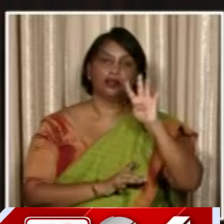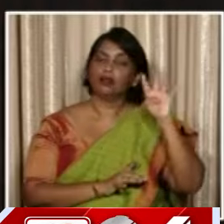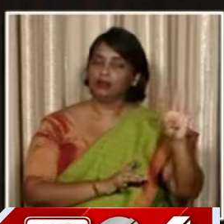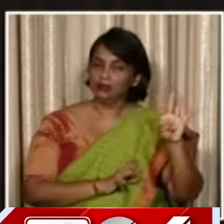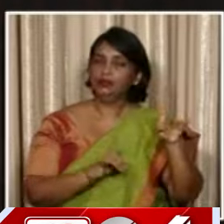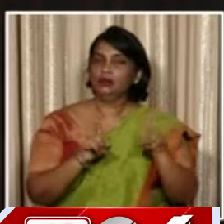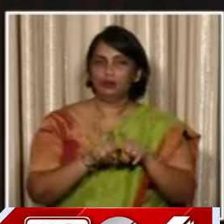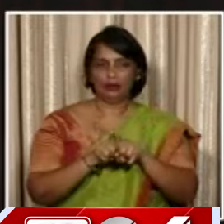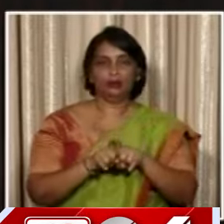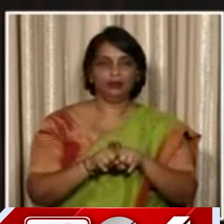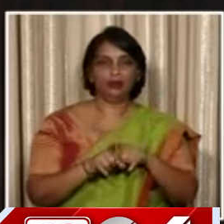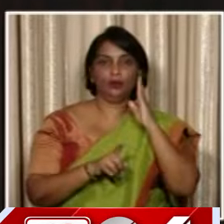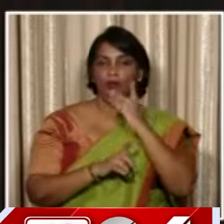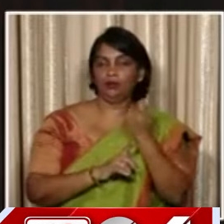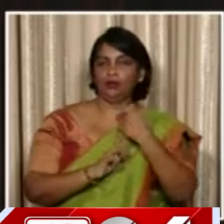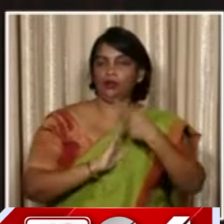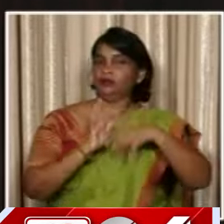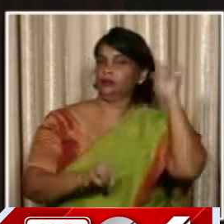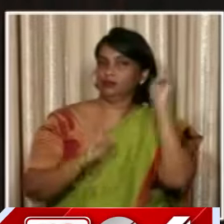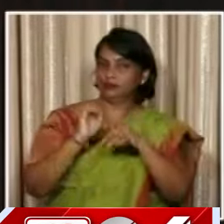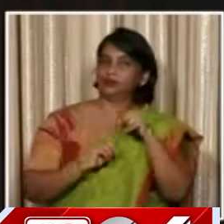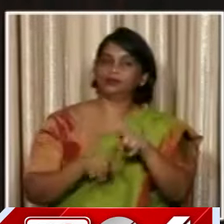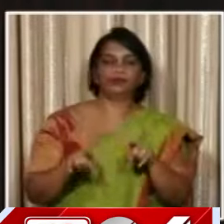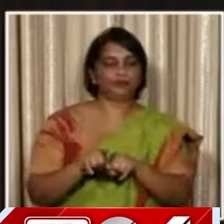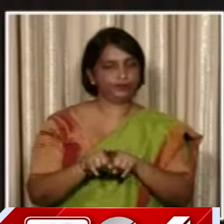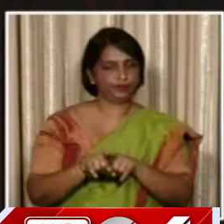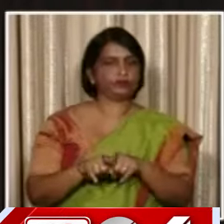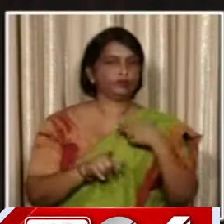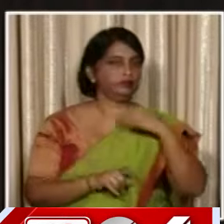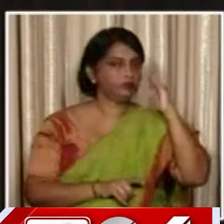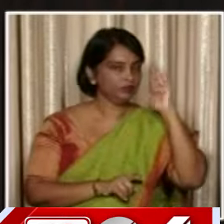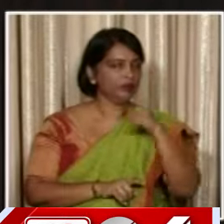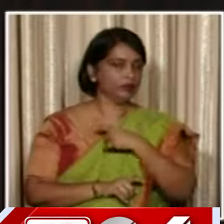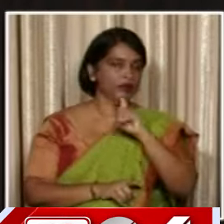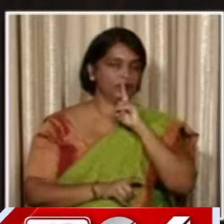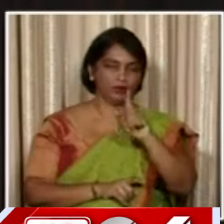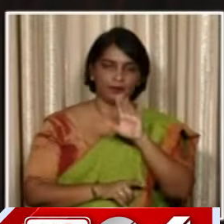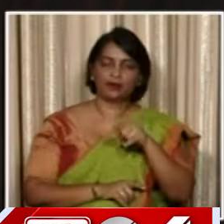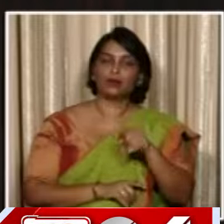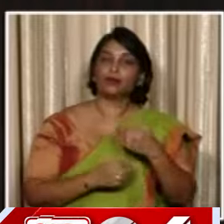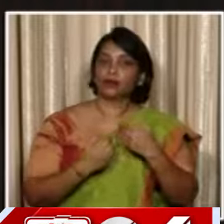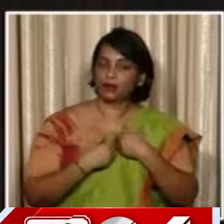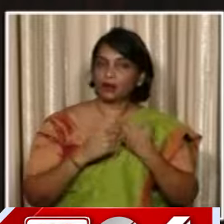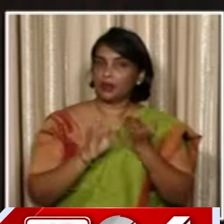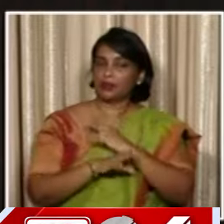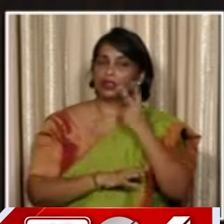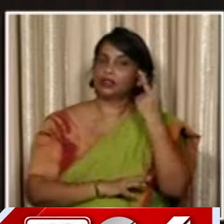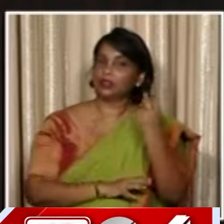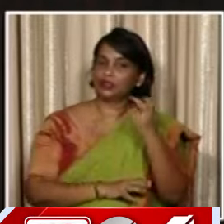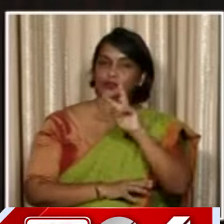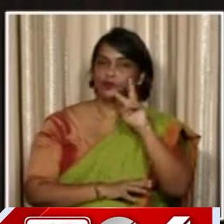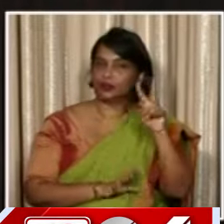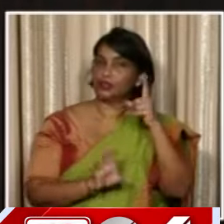3144ක් දක්වා විදේශ ප්‍රේෂණ ලංකාවට ආවා. ඒ වගේම විශේෂයෙන්ම කියන්න ඕන අපිට පහුගිය